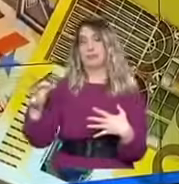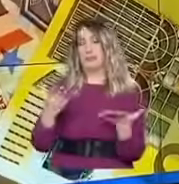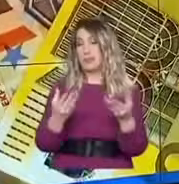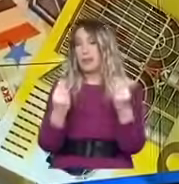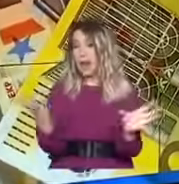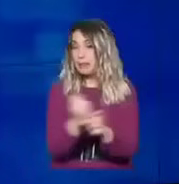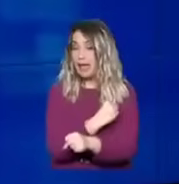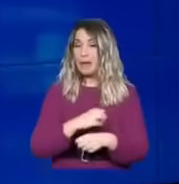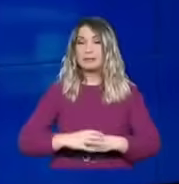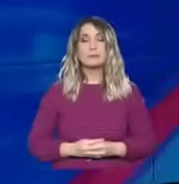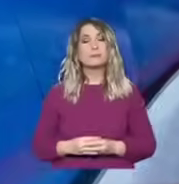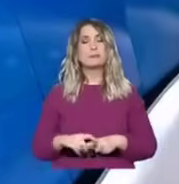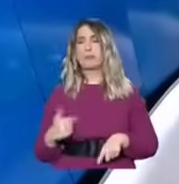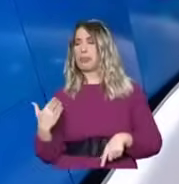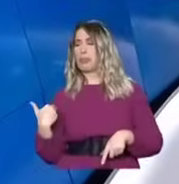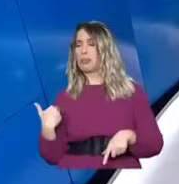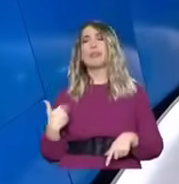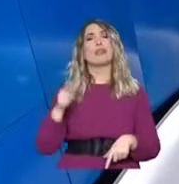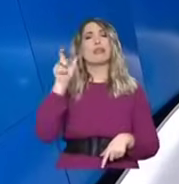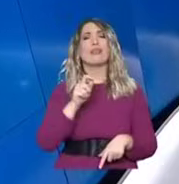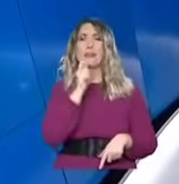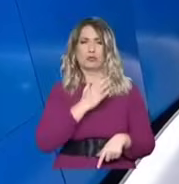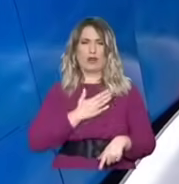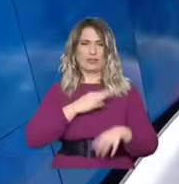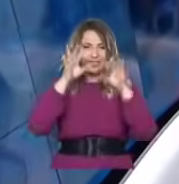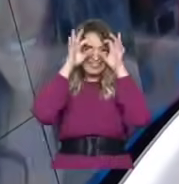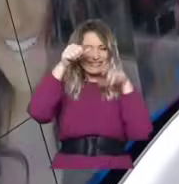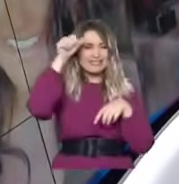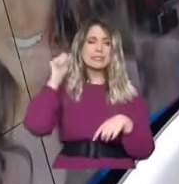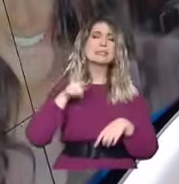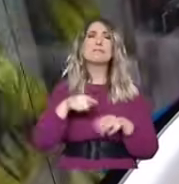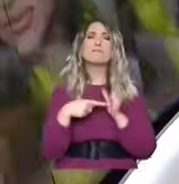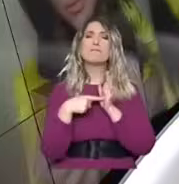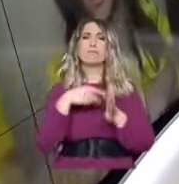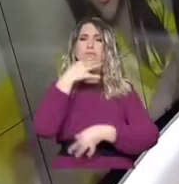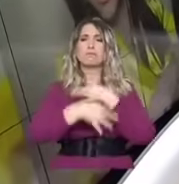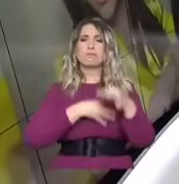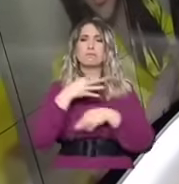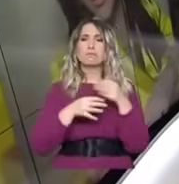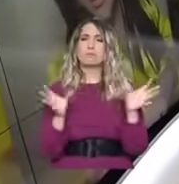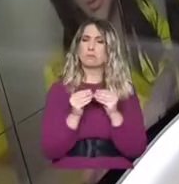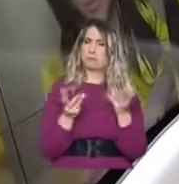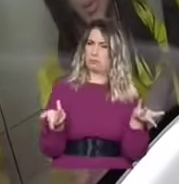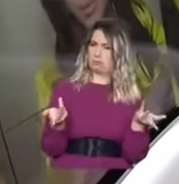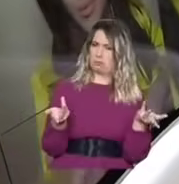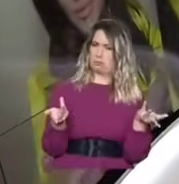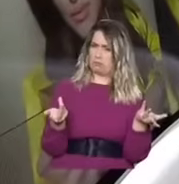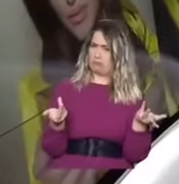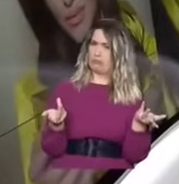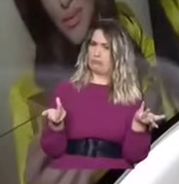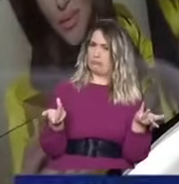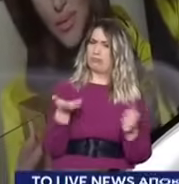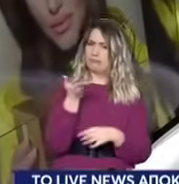Λίγες μέρες, ο Βασίλης Λαμπρόπουλος μας παρουσίασε μια υπόθεση που την ερευνά δημοσιογραφικά εδώ και μέρες.